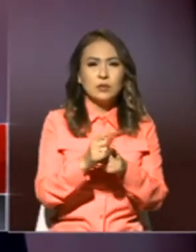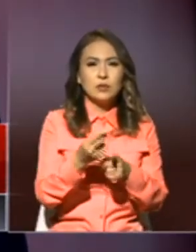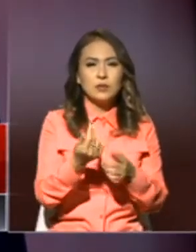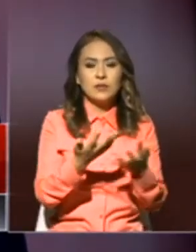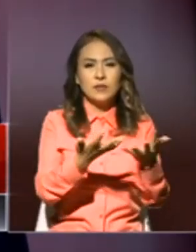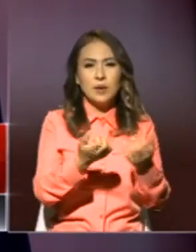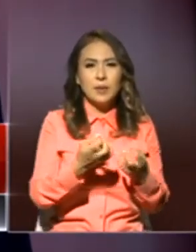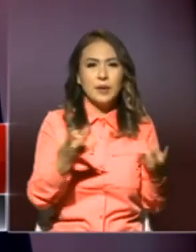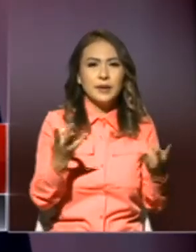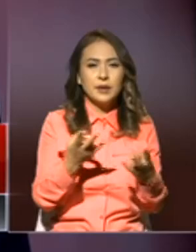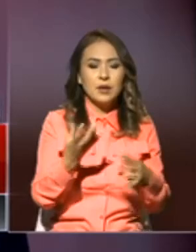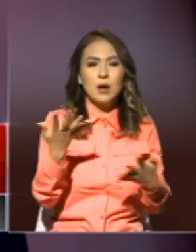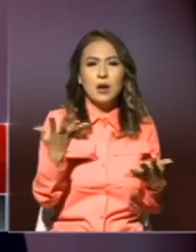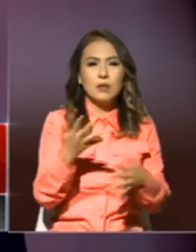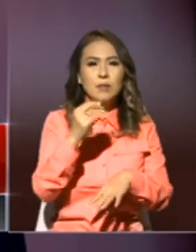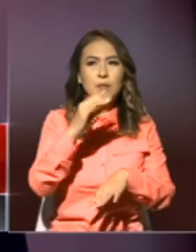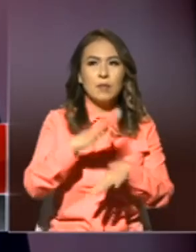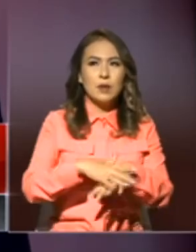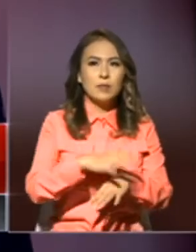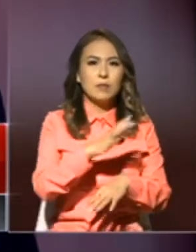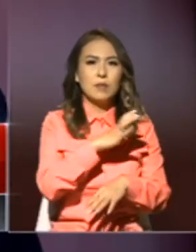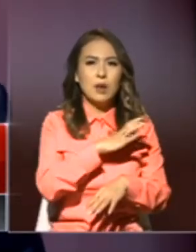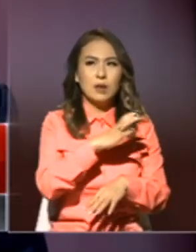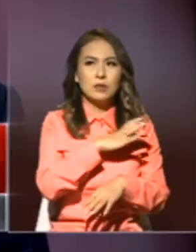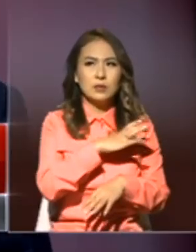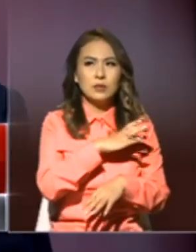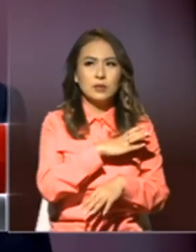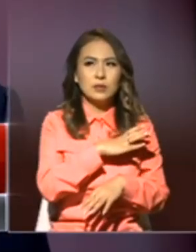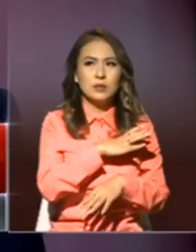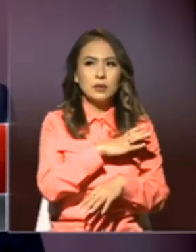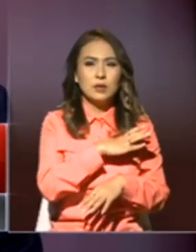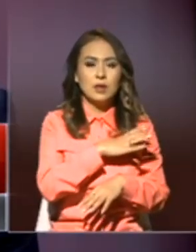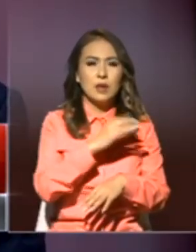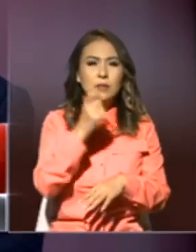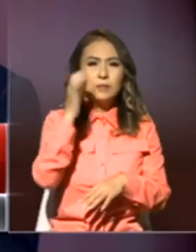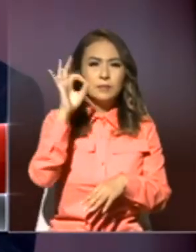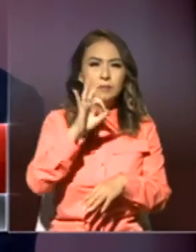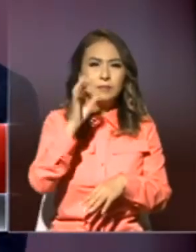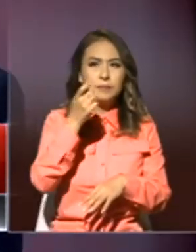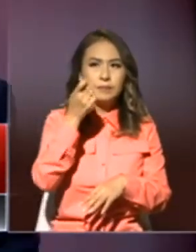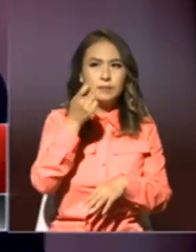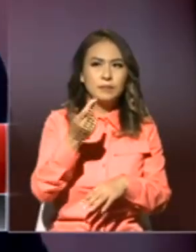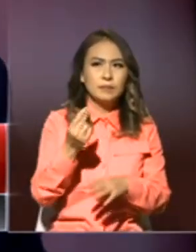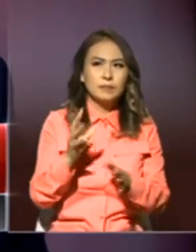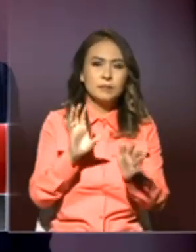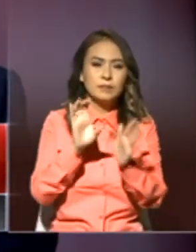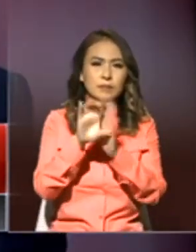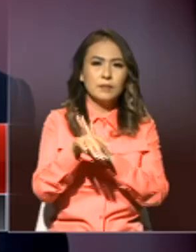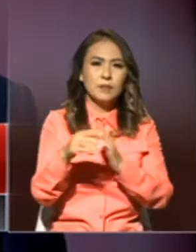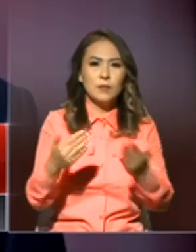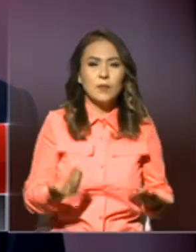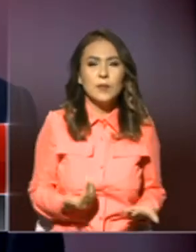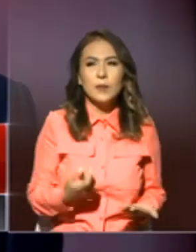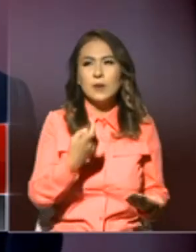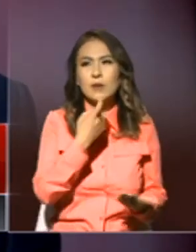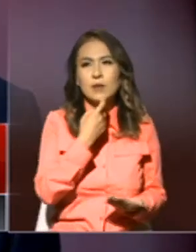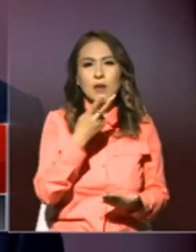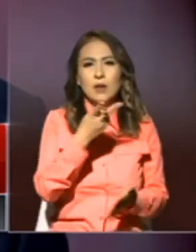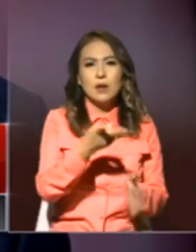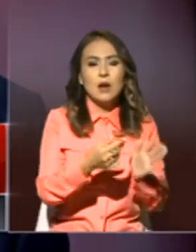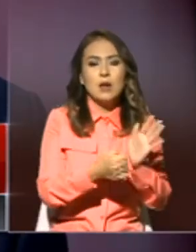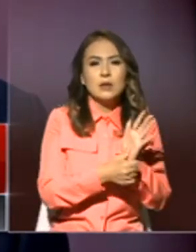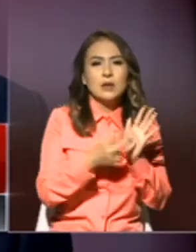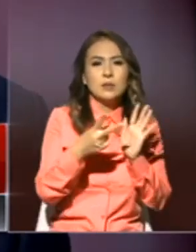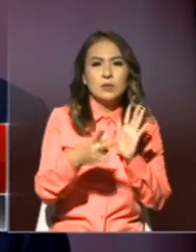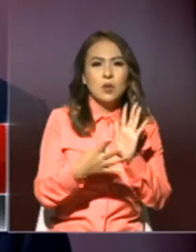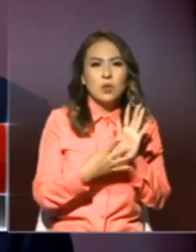керек. Қандай банк бай болғанымен осы сондай төменгі пайызбен ақшасын біреуге беріп қоятындай оның жағдайы жоқ. 2006-2009